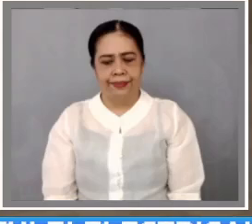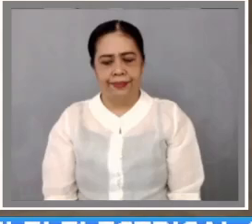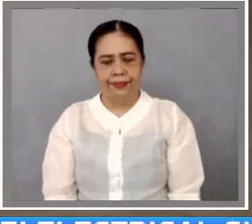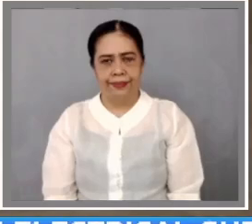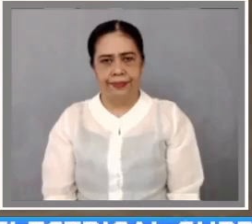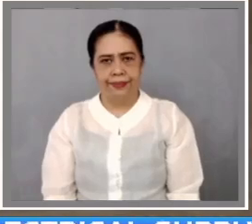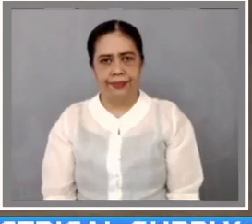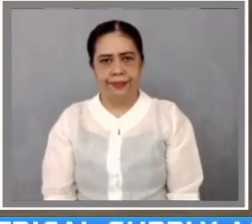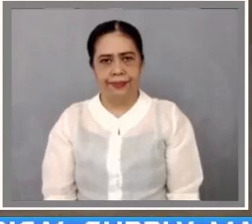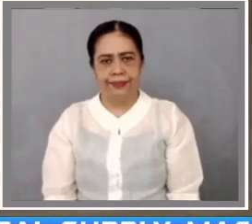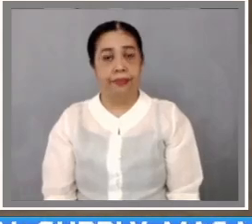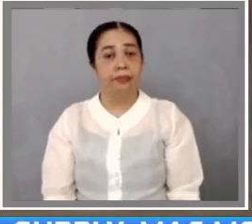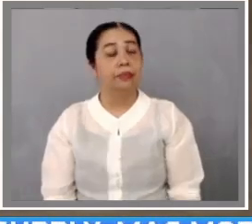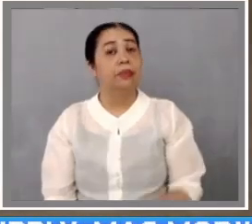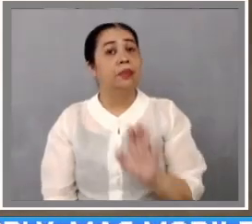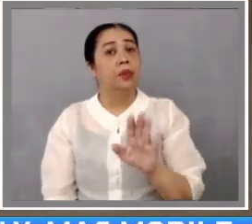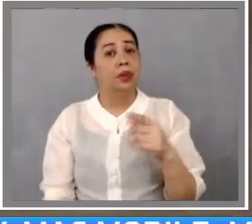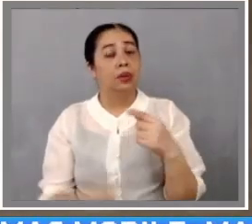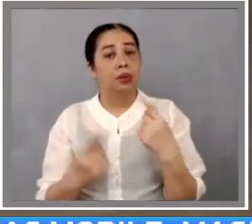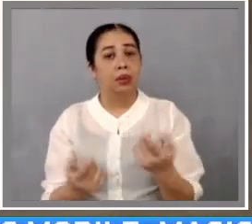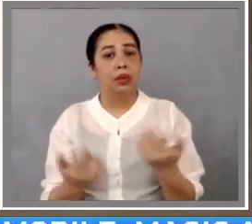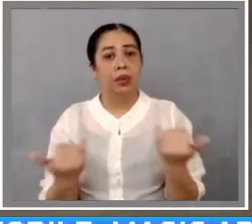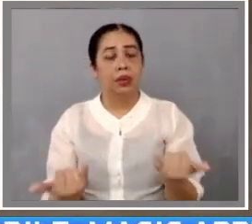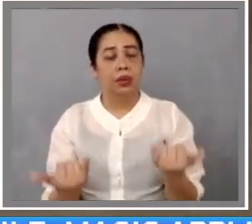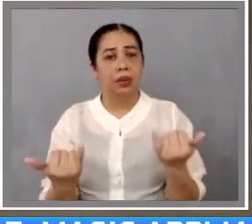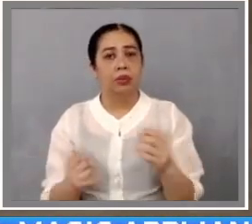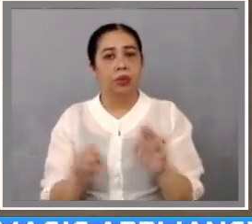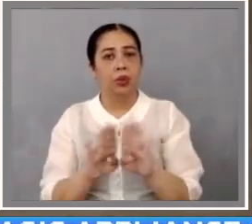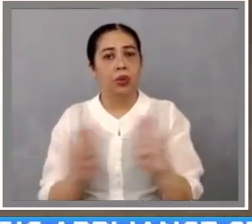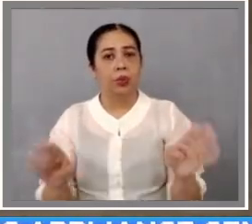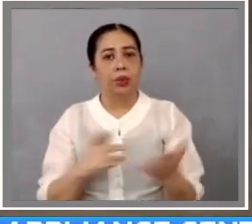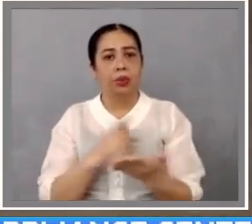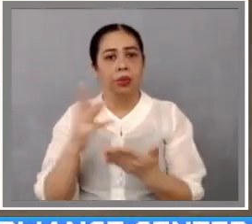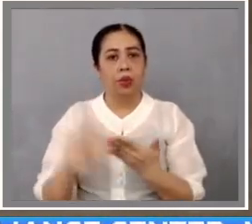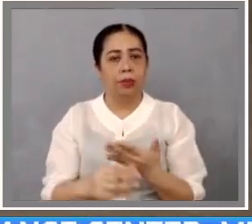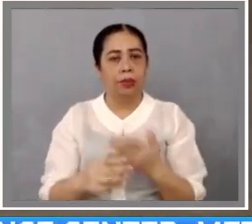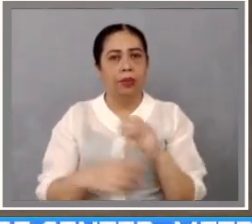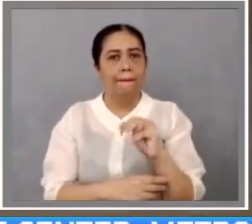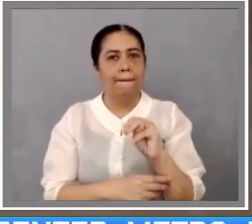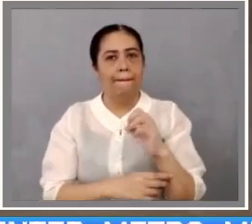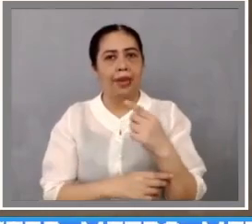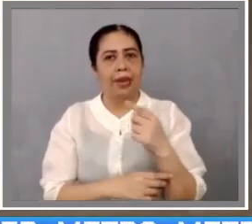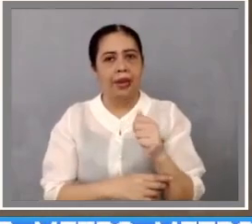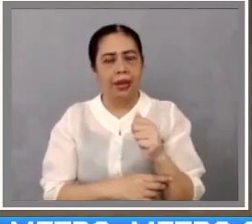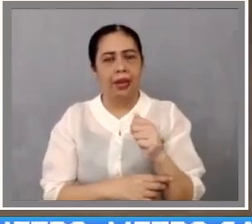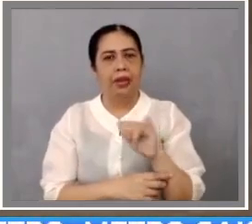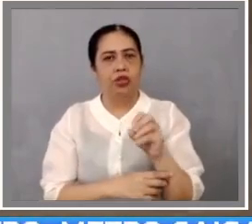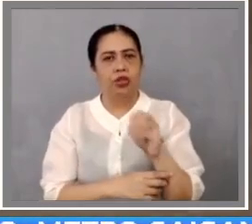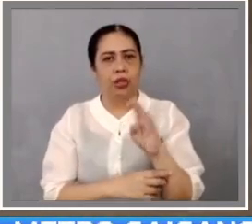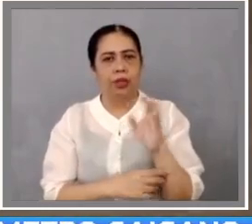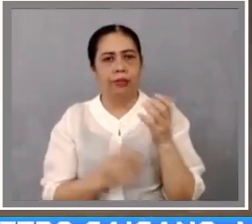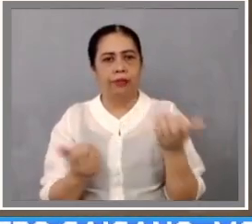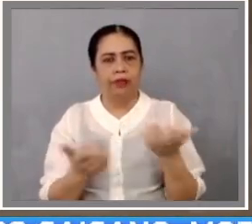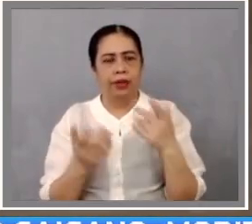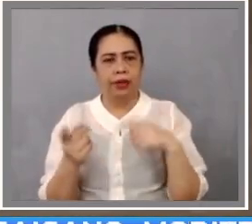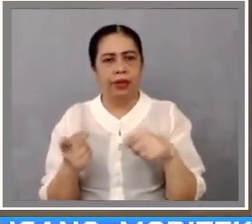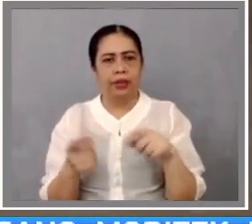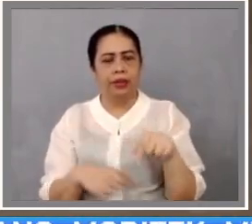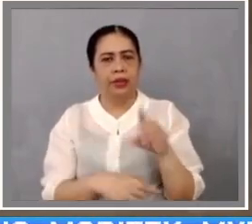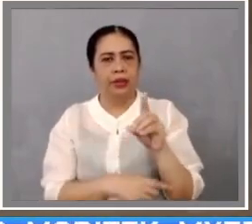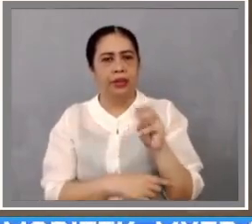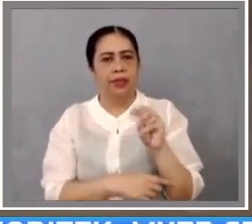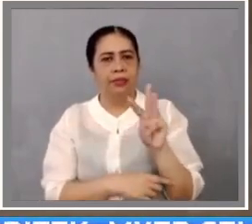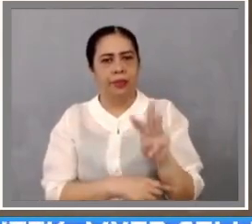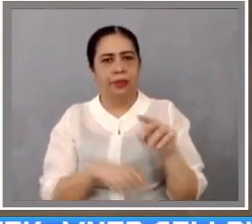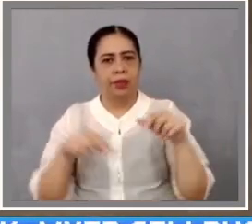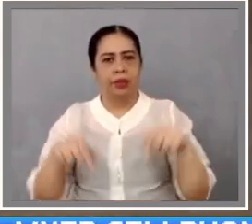Alam mo, Rafi, habang isinasagawa ang opening program ng Mega Jobs Fair sa air-conditioned lobby ng Department of Migrant Workers, yung